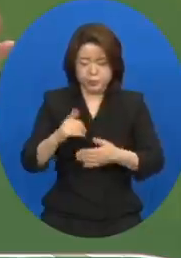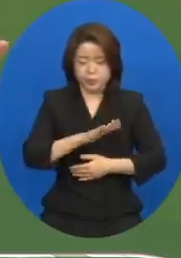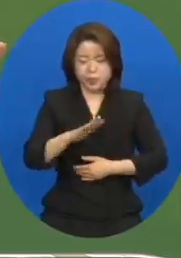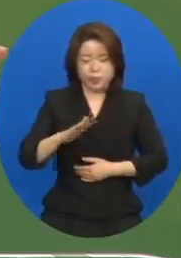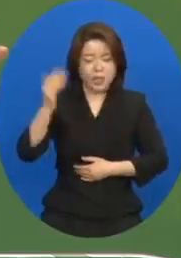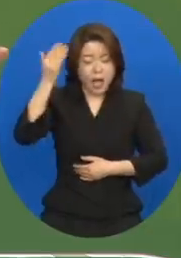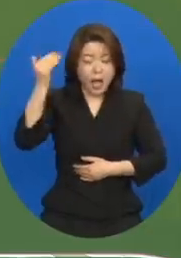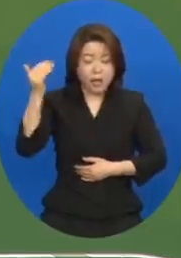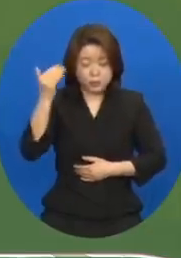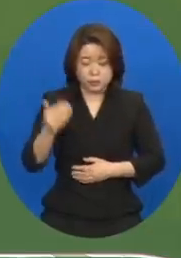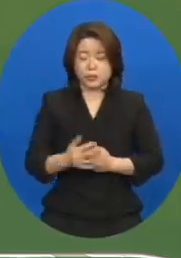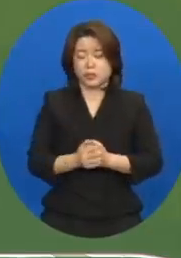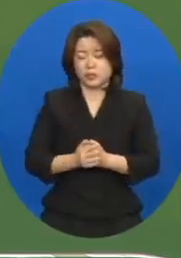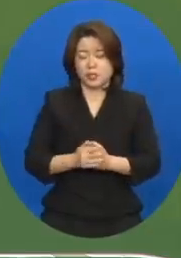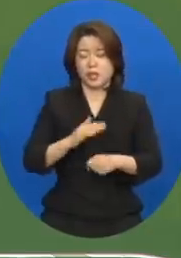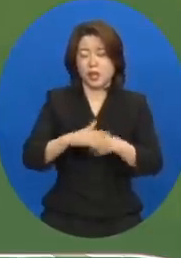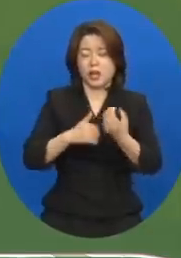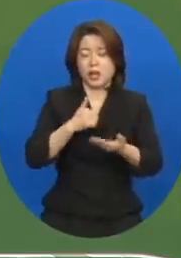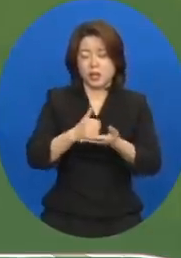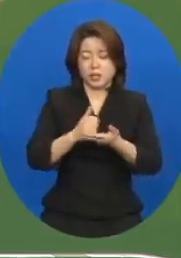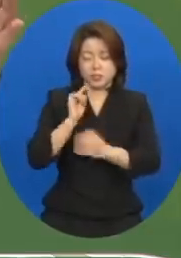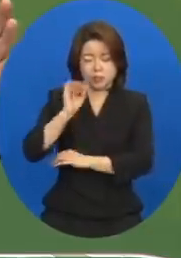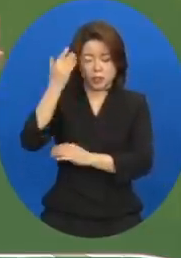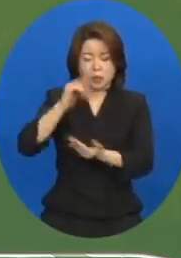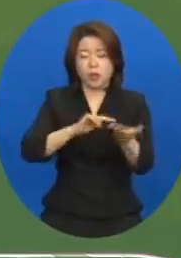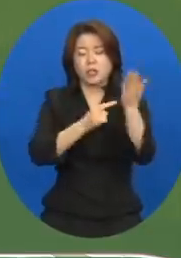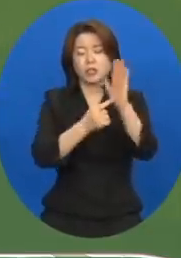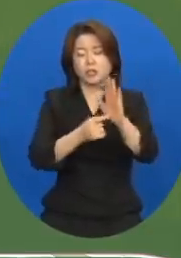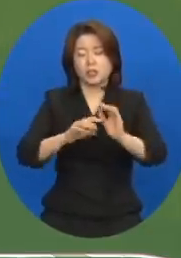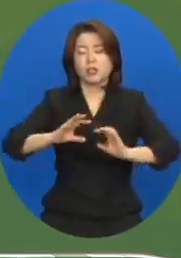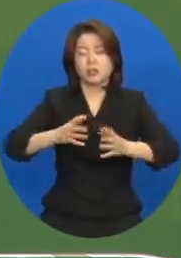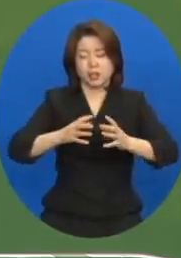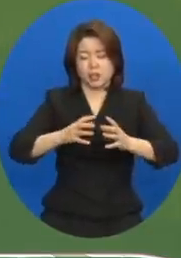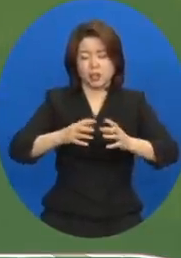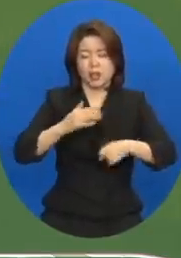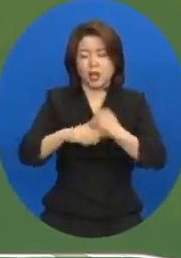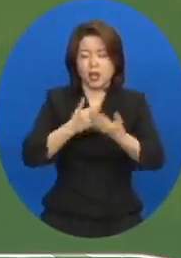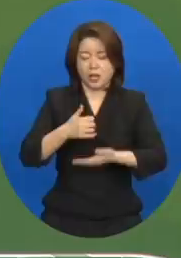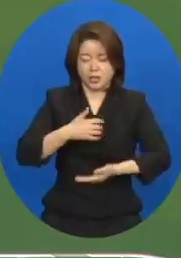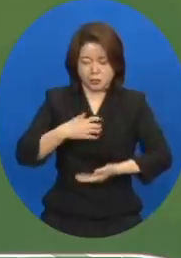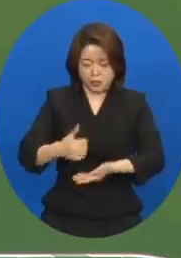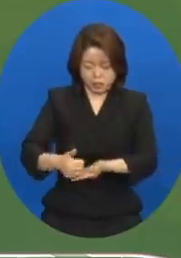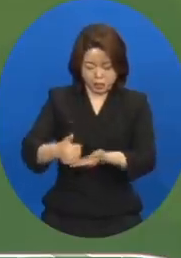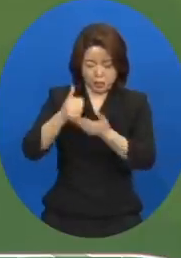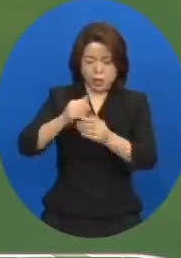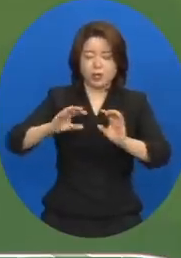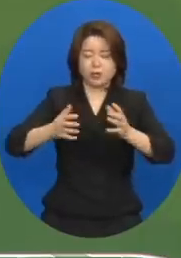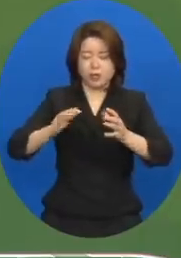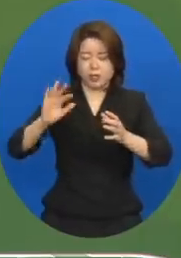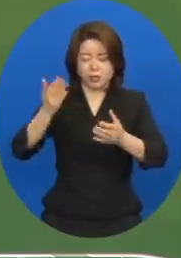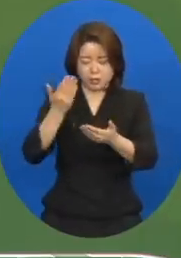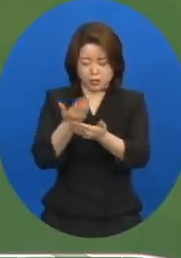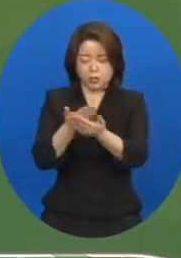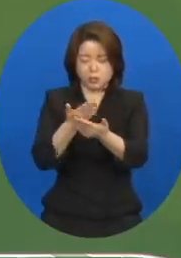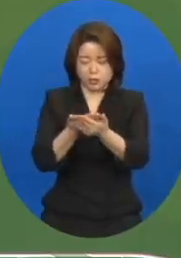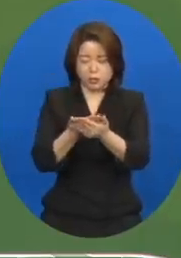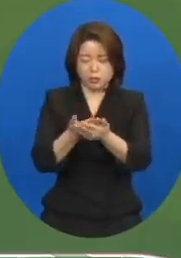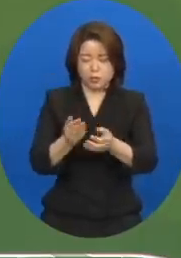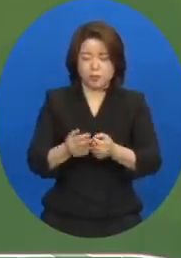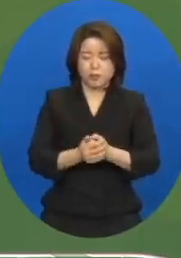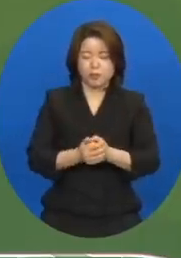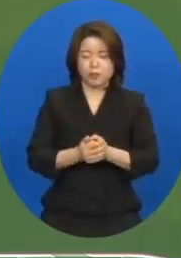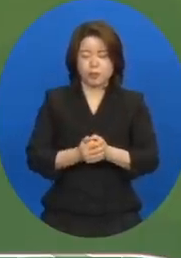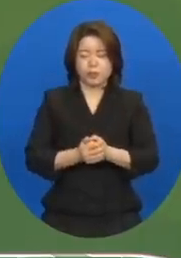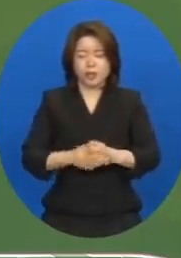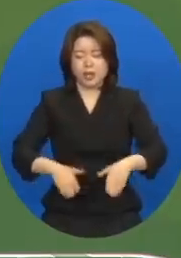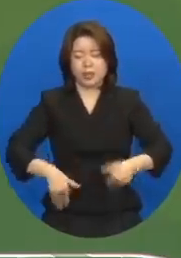우리나라가 하나님의 영광을 드러내는 나라, 하나님을 경외하는 나라가 되게 하시고